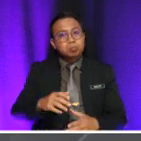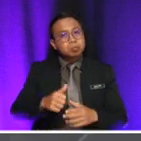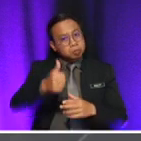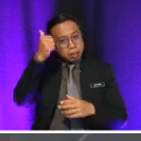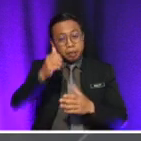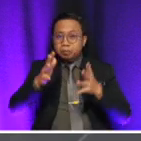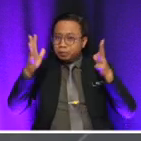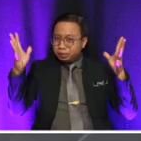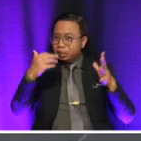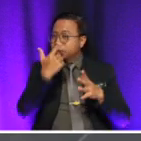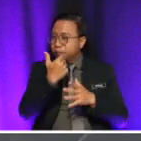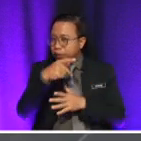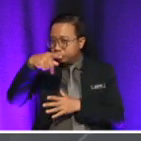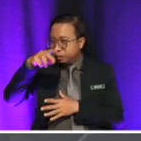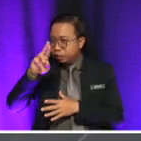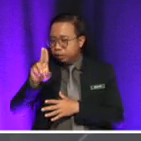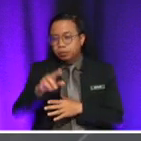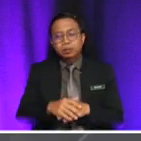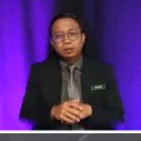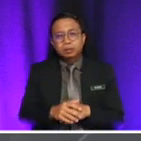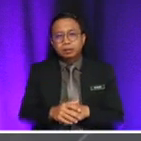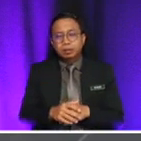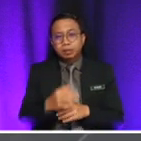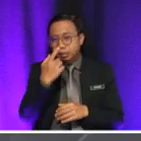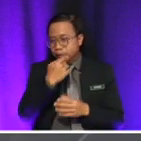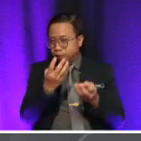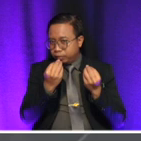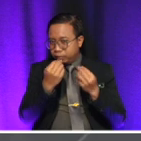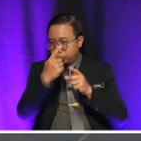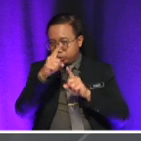tersebut tidak lain dan tidak bukan